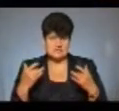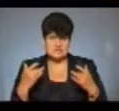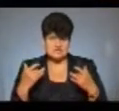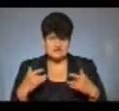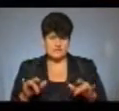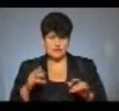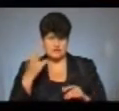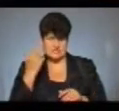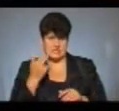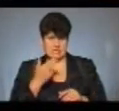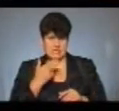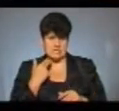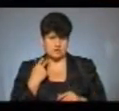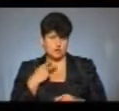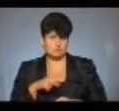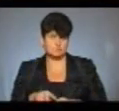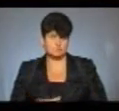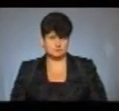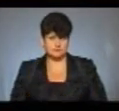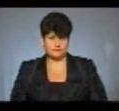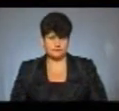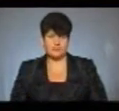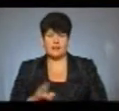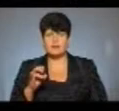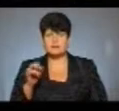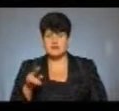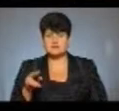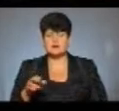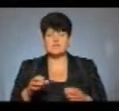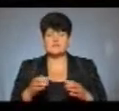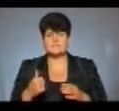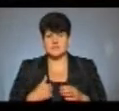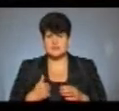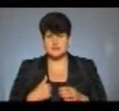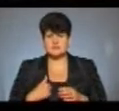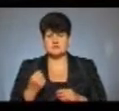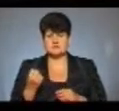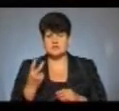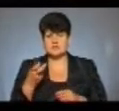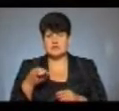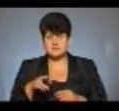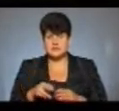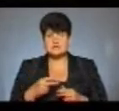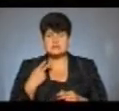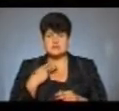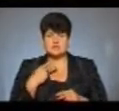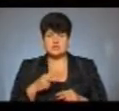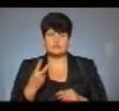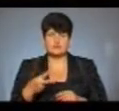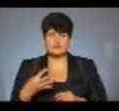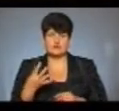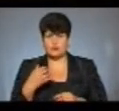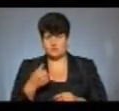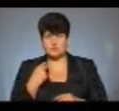з італійської в'язниці. Нацгвардійця Віталія Марківа 12 липня в Італії засудили до 24 років